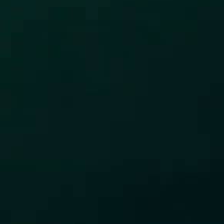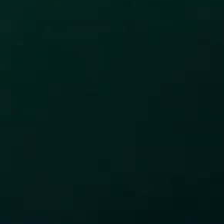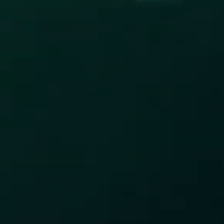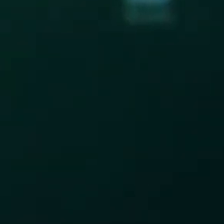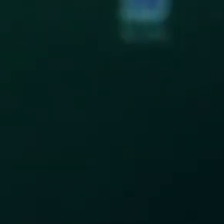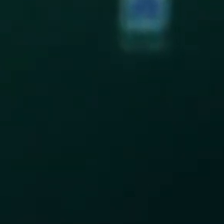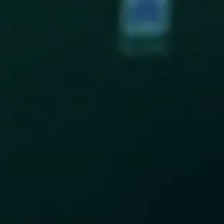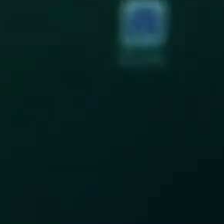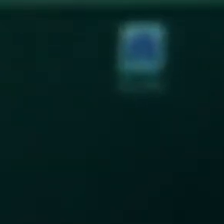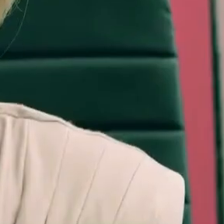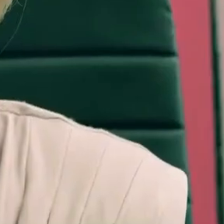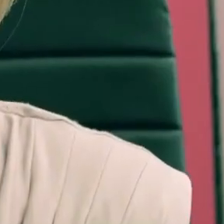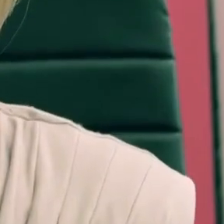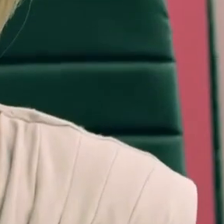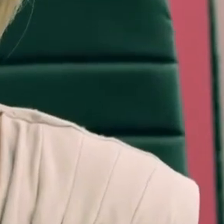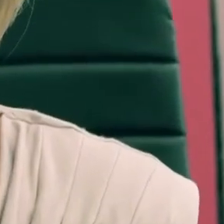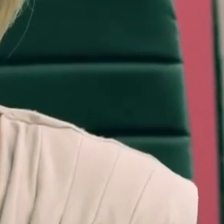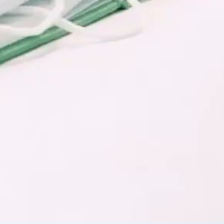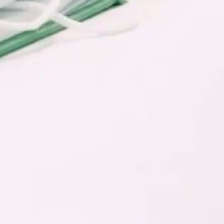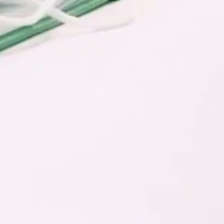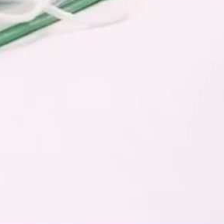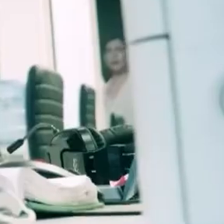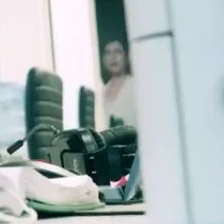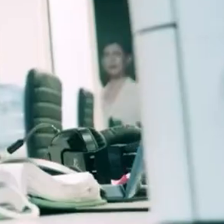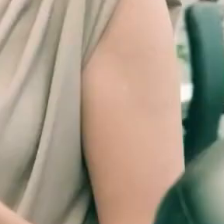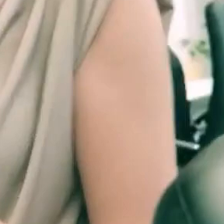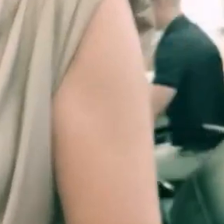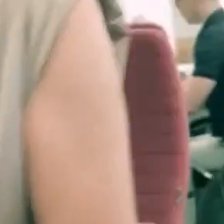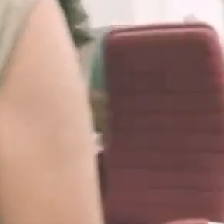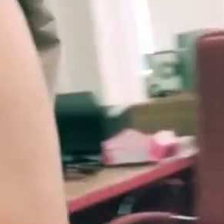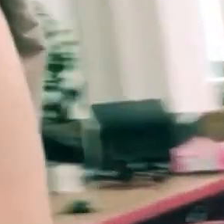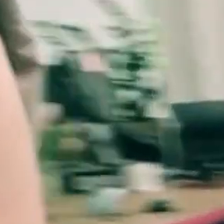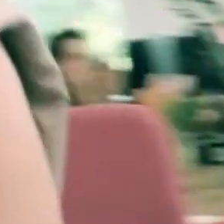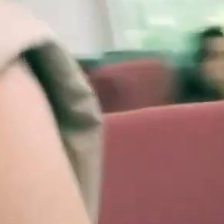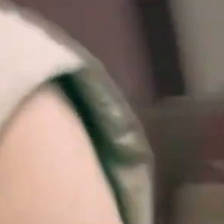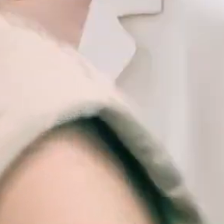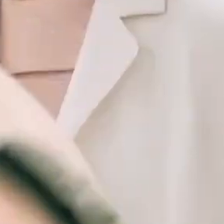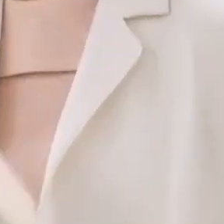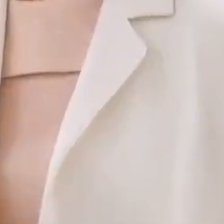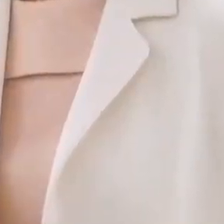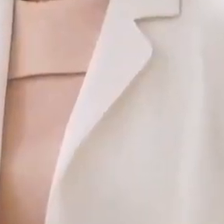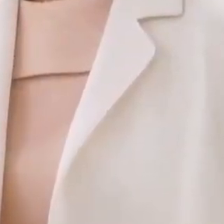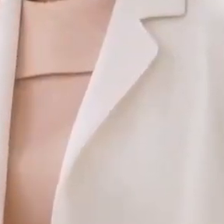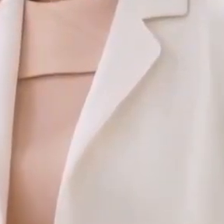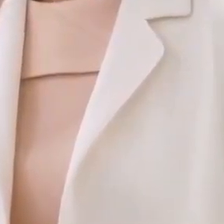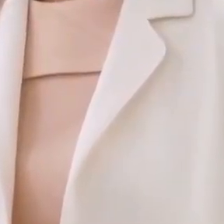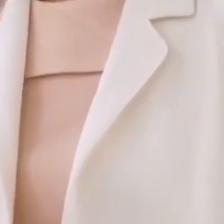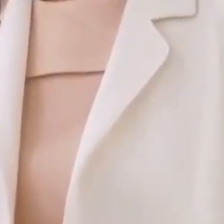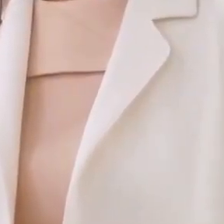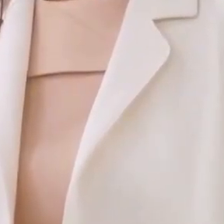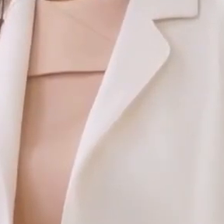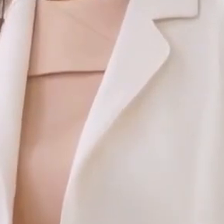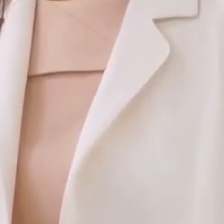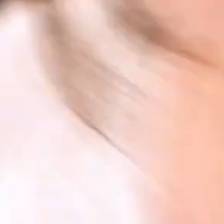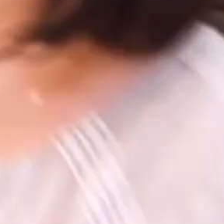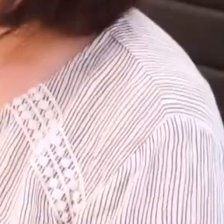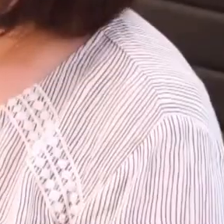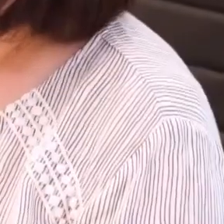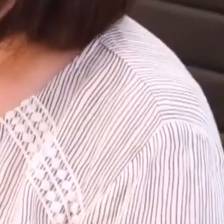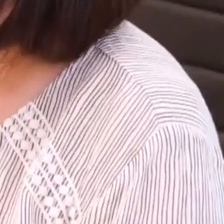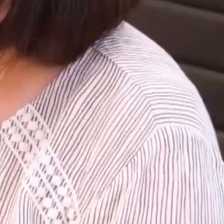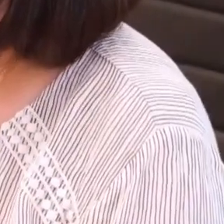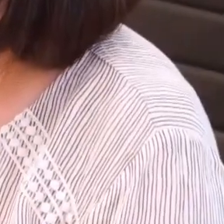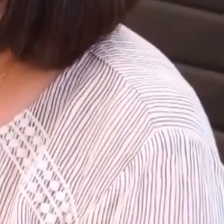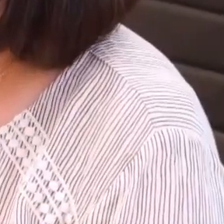se întâmplă acuma știri descoperite și investigate de echipa tv8 o echipa curajoasă și libere